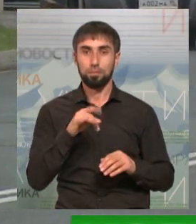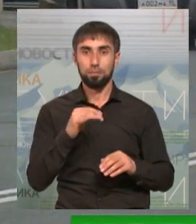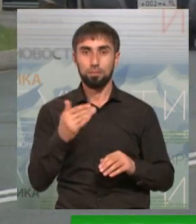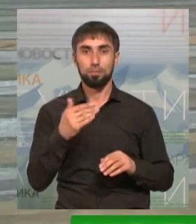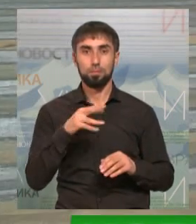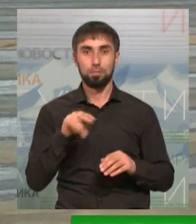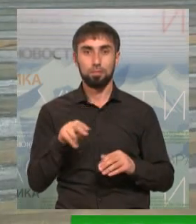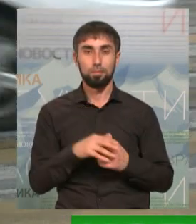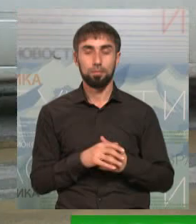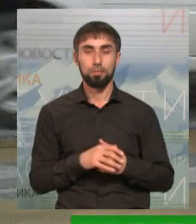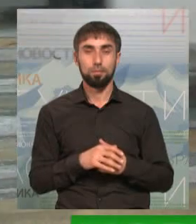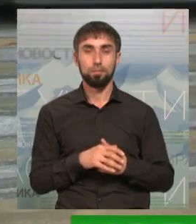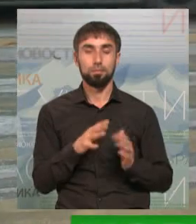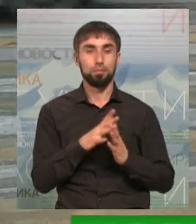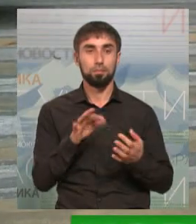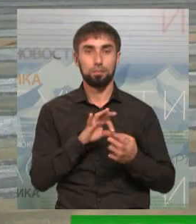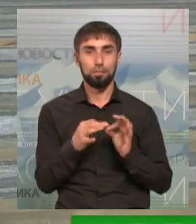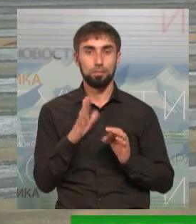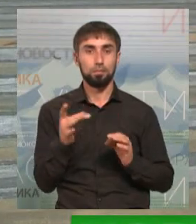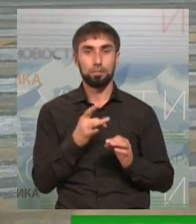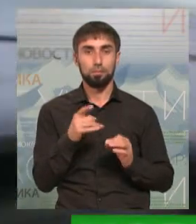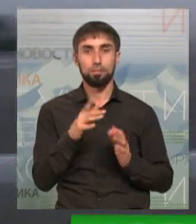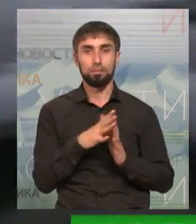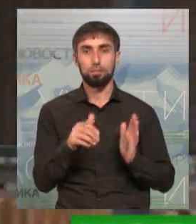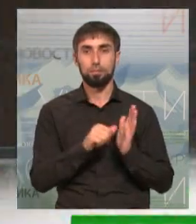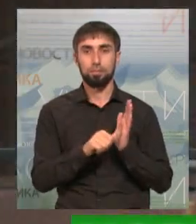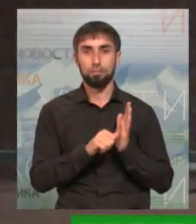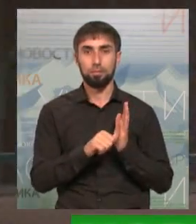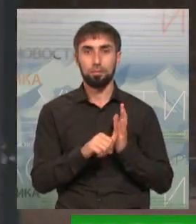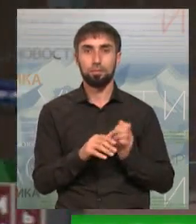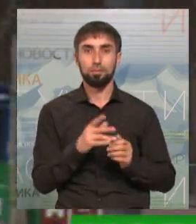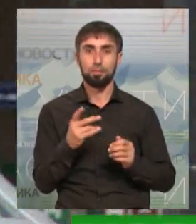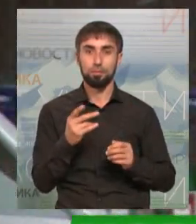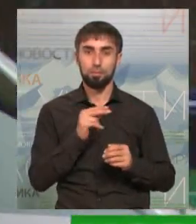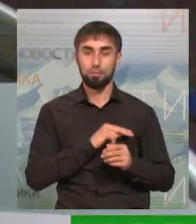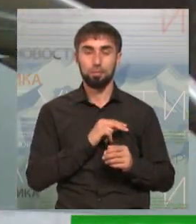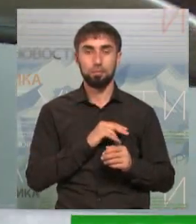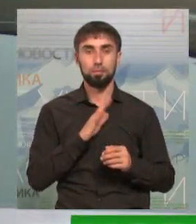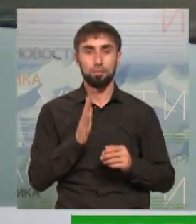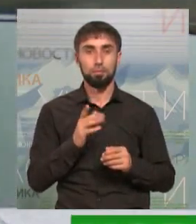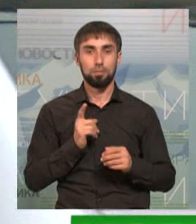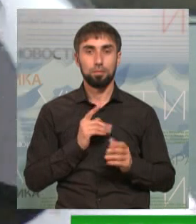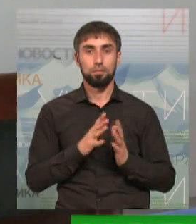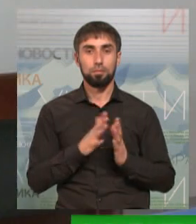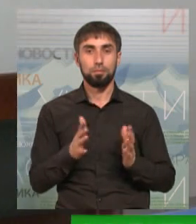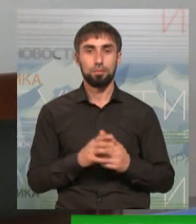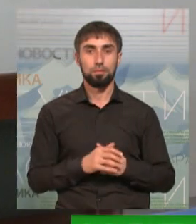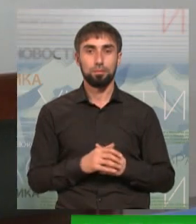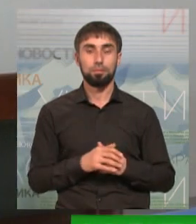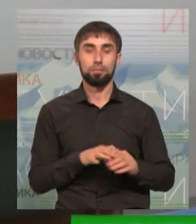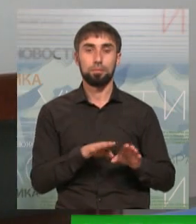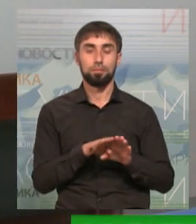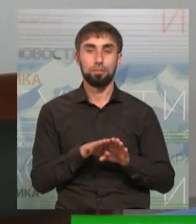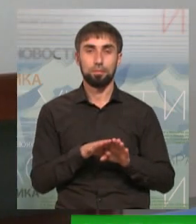муниципальных предприятий. В общей сложности в республике их более 60. Значит, работа предстоит немалая.